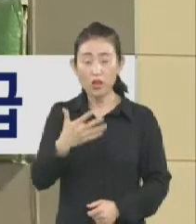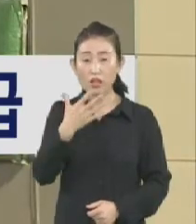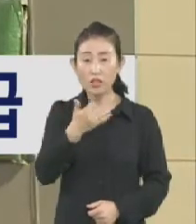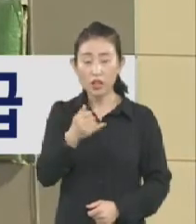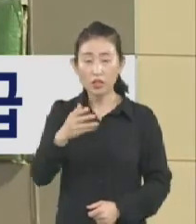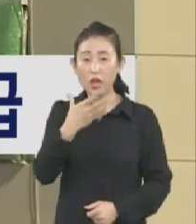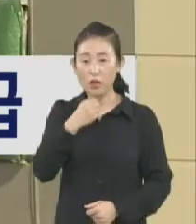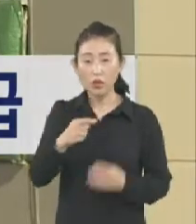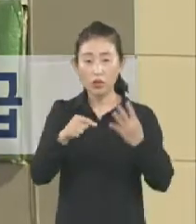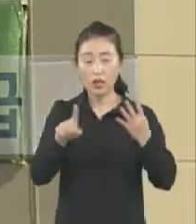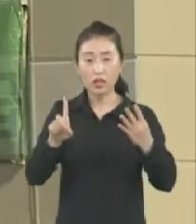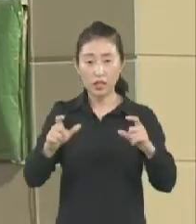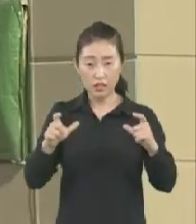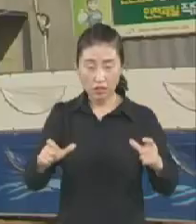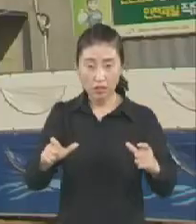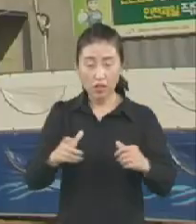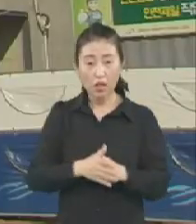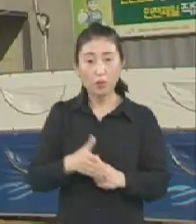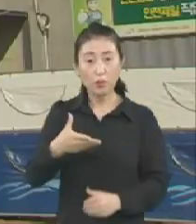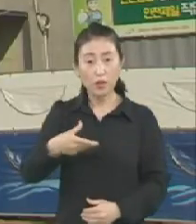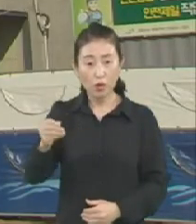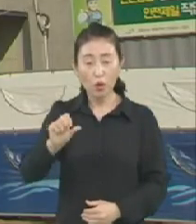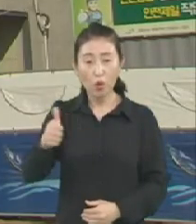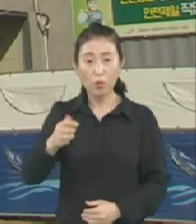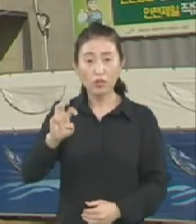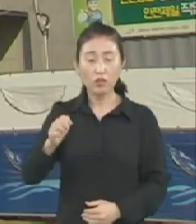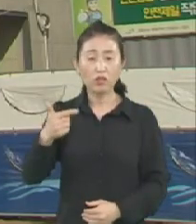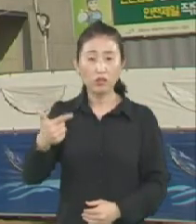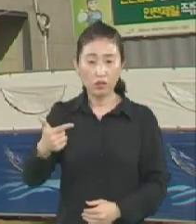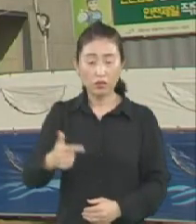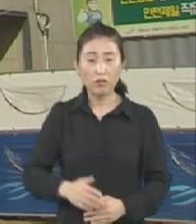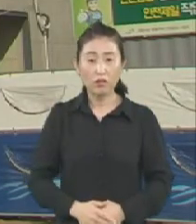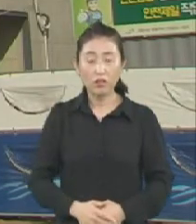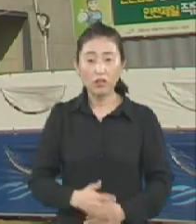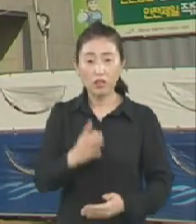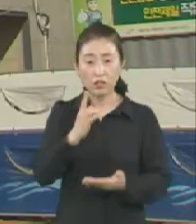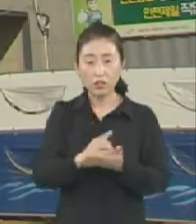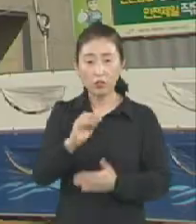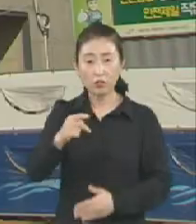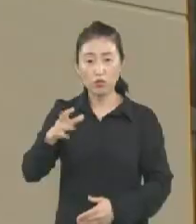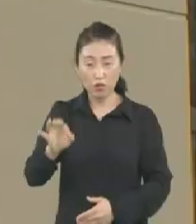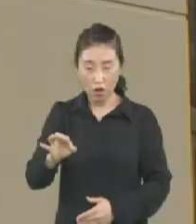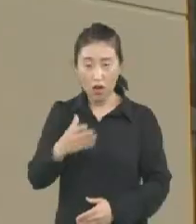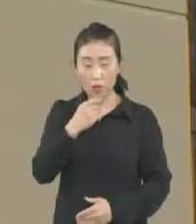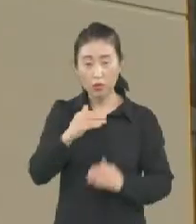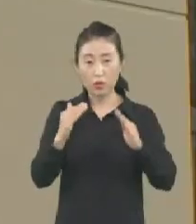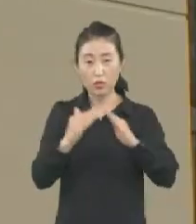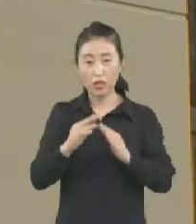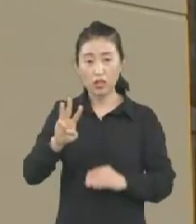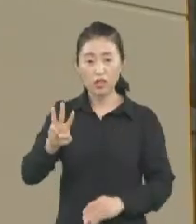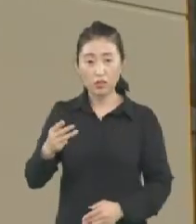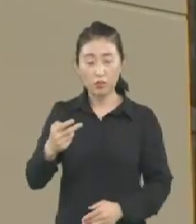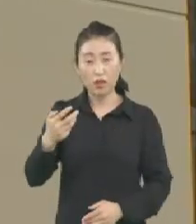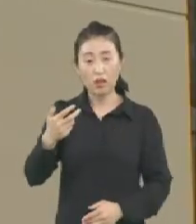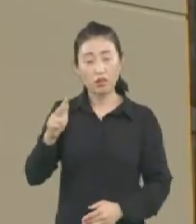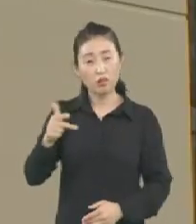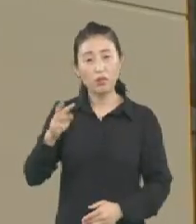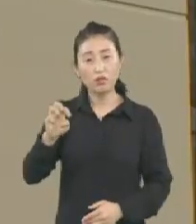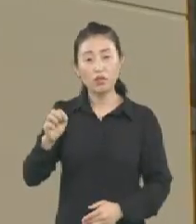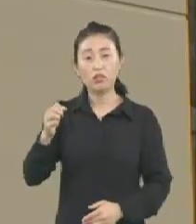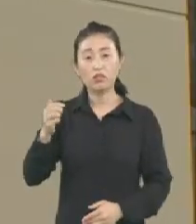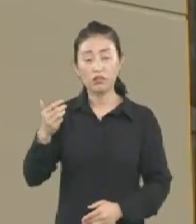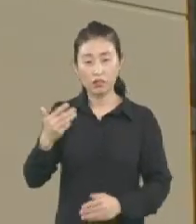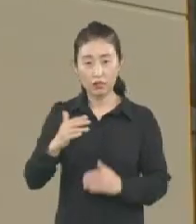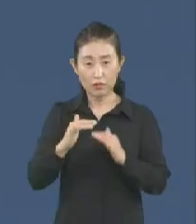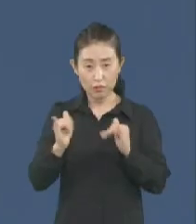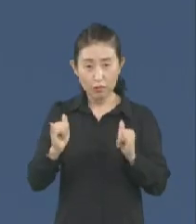행복도시 4의 1지구 공공지원 민간임대 536가구, 천안 부성지구 행복주택 730가구 등입니다.